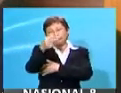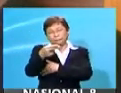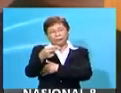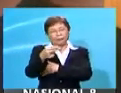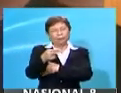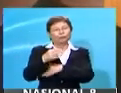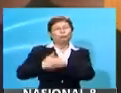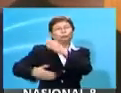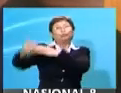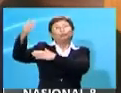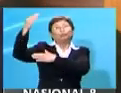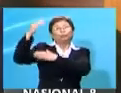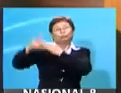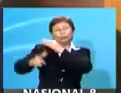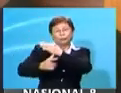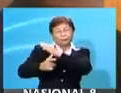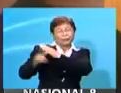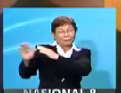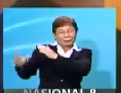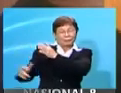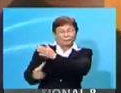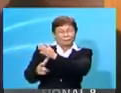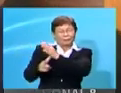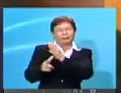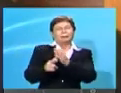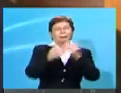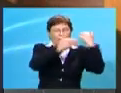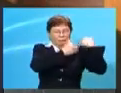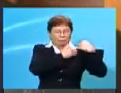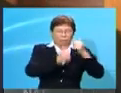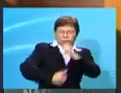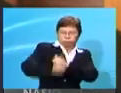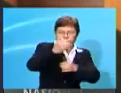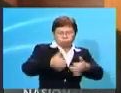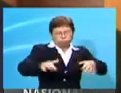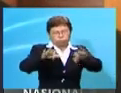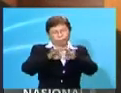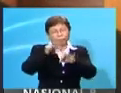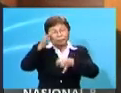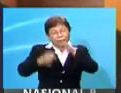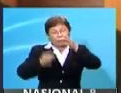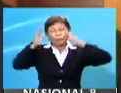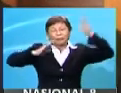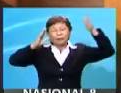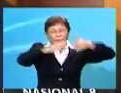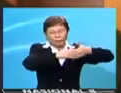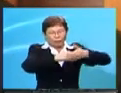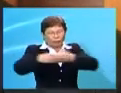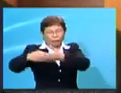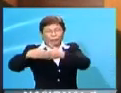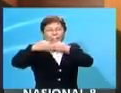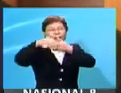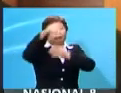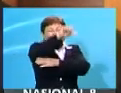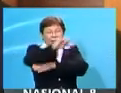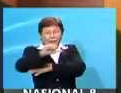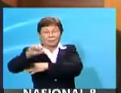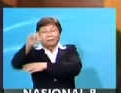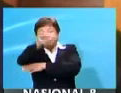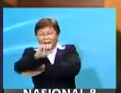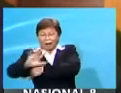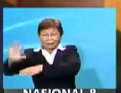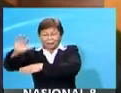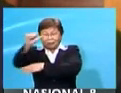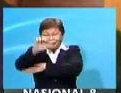lalu yang telah berperanan cukup signifikan dan dikala Malaysia menerajui ASEAN Dika Malaysia menduduki